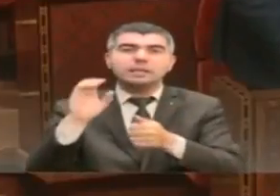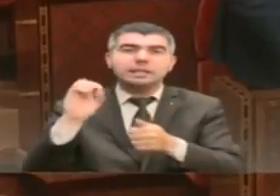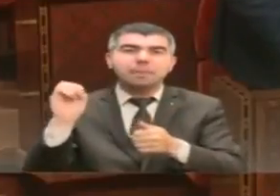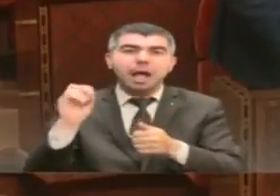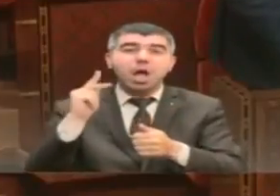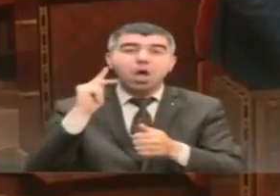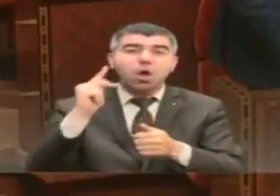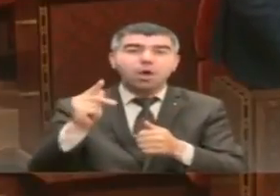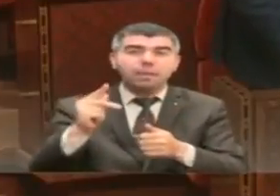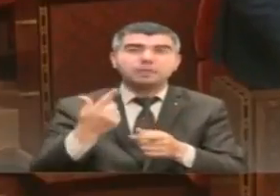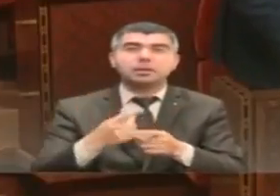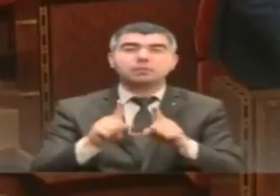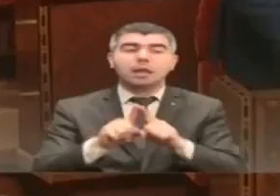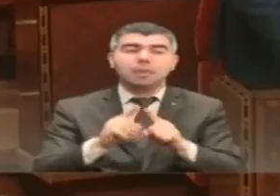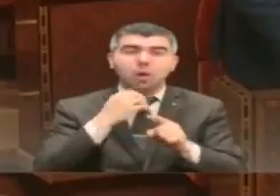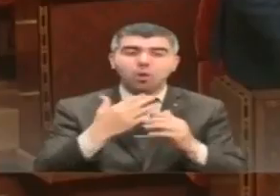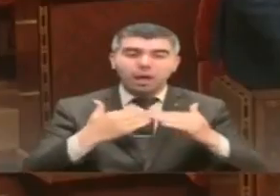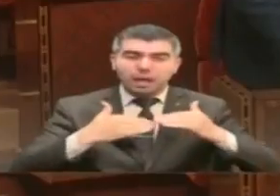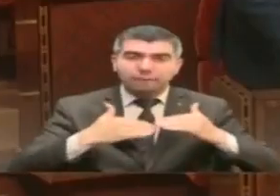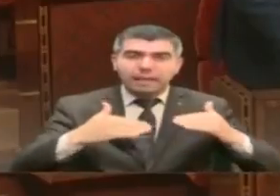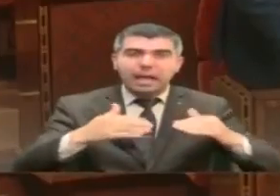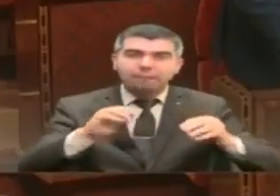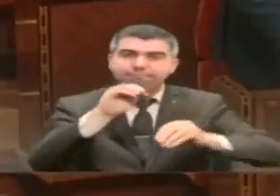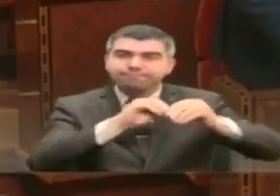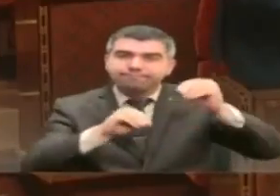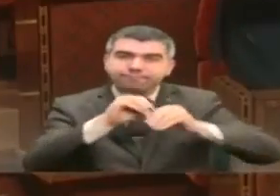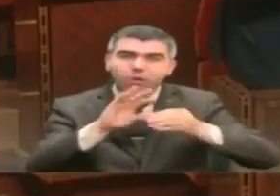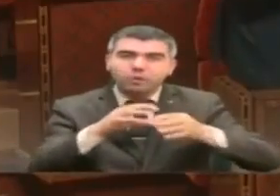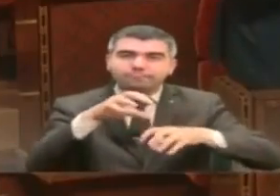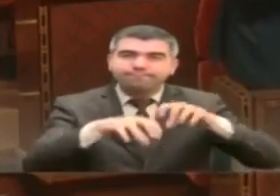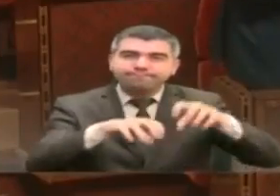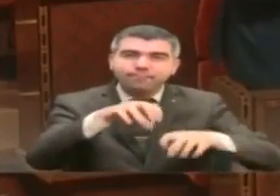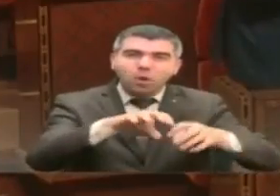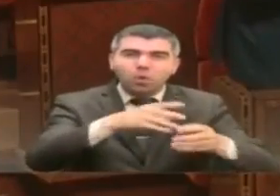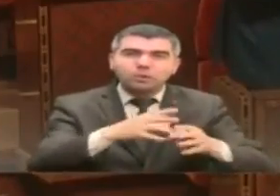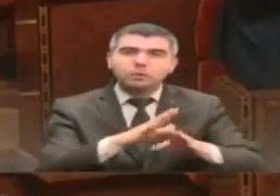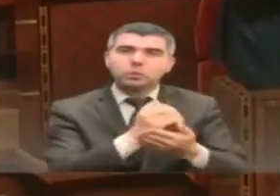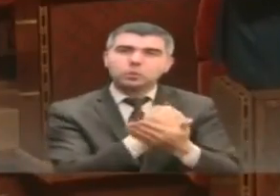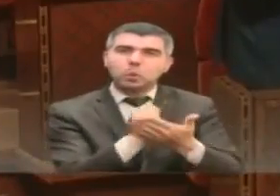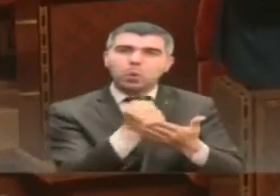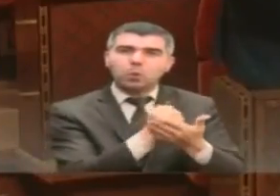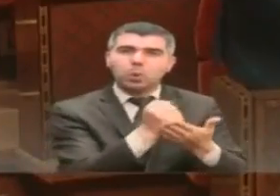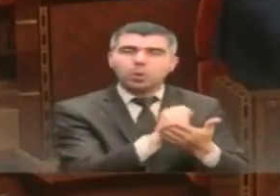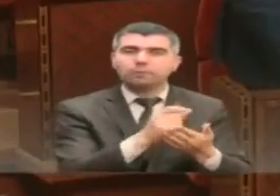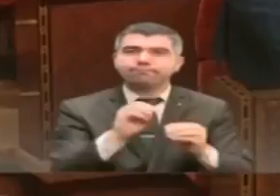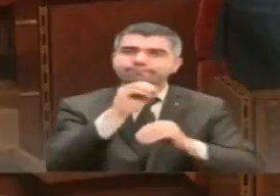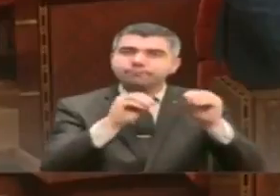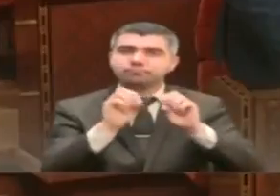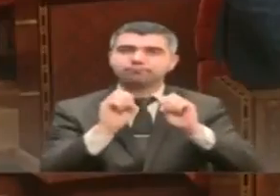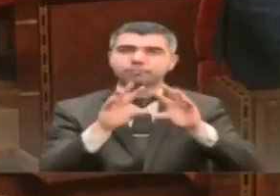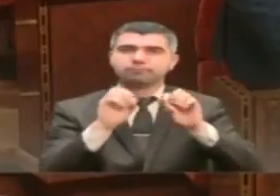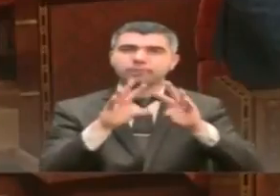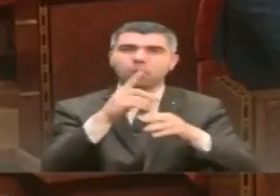الطرق المحلية المصنفة بمبلغ 8 ديال المليار ديال الدرهم على طول 8000 كيلومتر، وكذلك